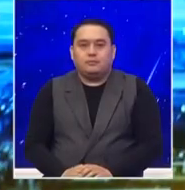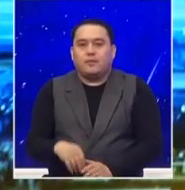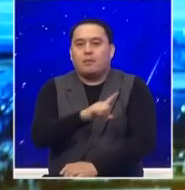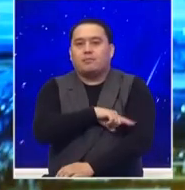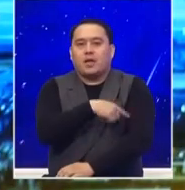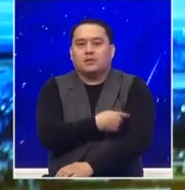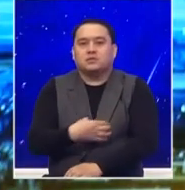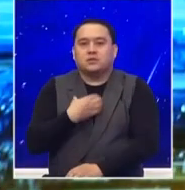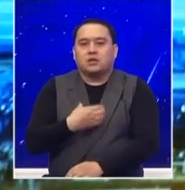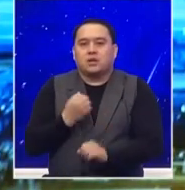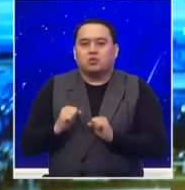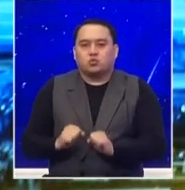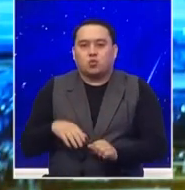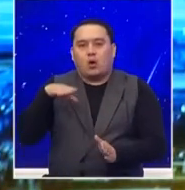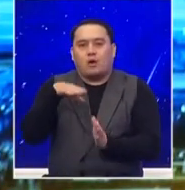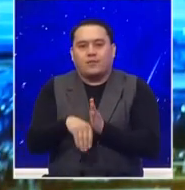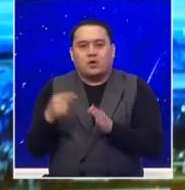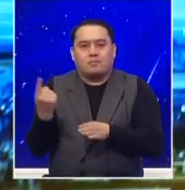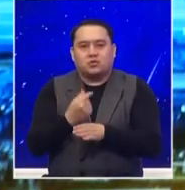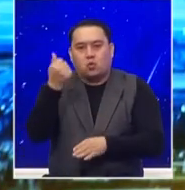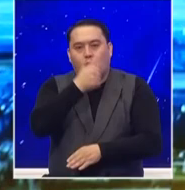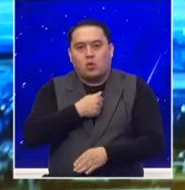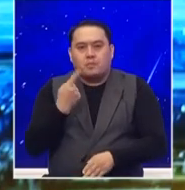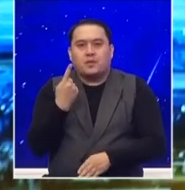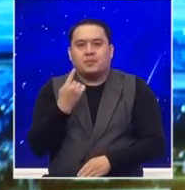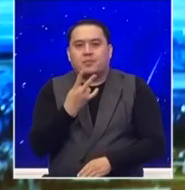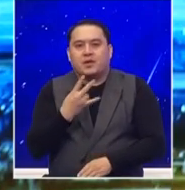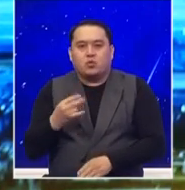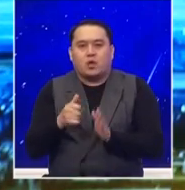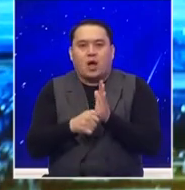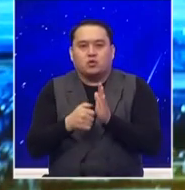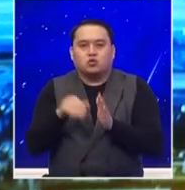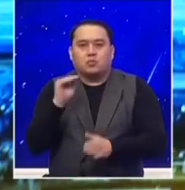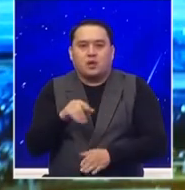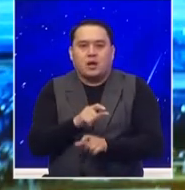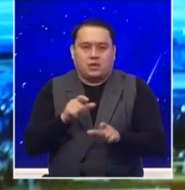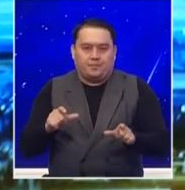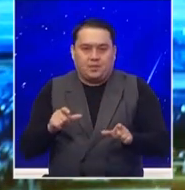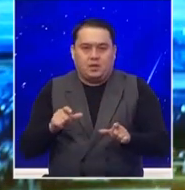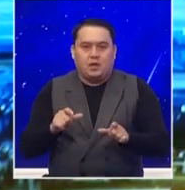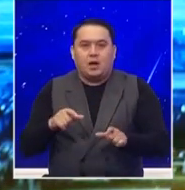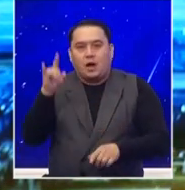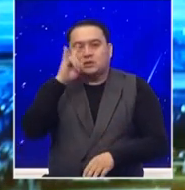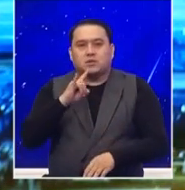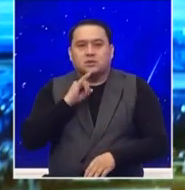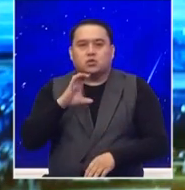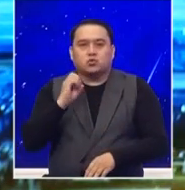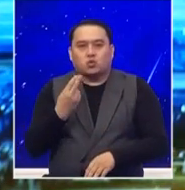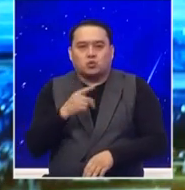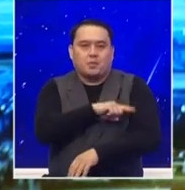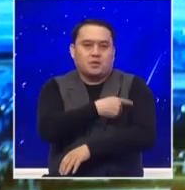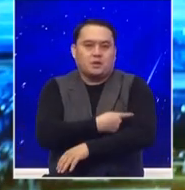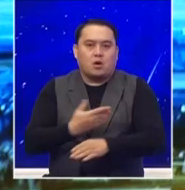Медициналық сақтандыру жүйесі іске қосылған алғашқы жылы қолданушылар саны облыста 1 600 000-ға артқан. Елімізде әлеуметтік